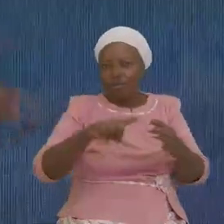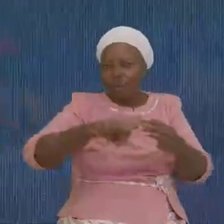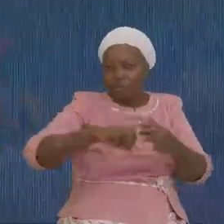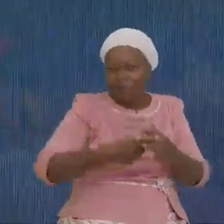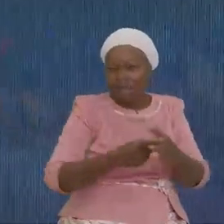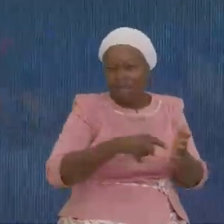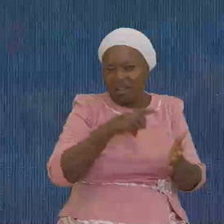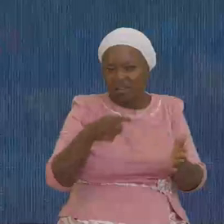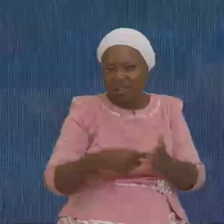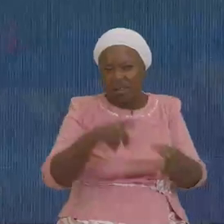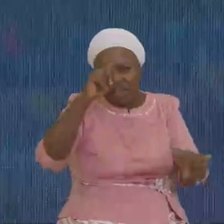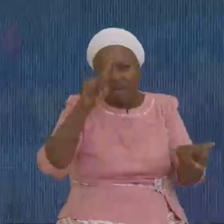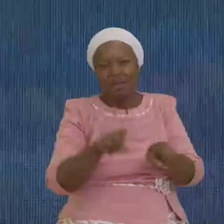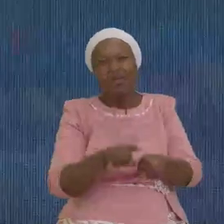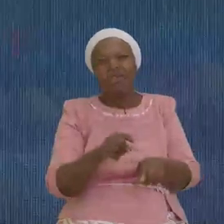Qu'est-ce que je dois faire?